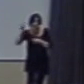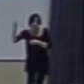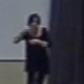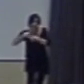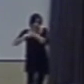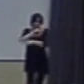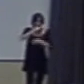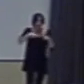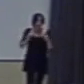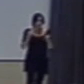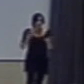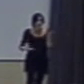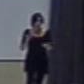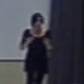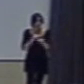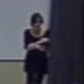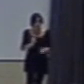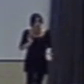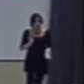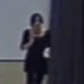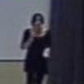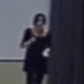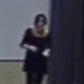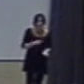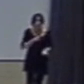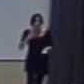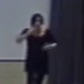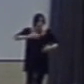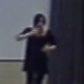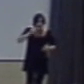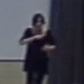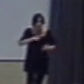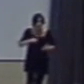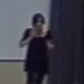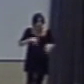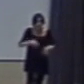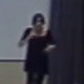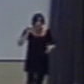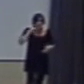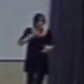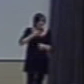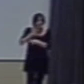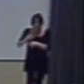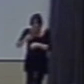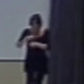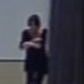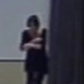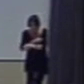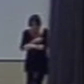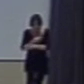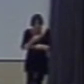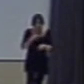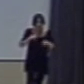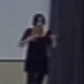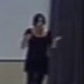cada cop hi ha més probabilitats. No? Això és una manera de crowdsourcing, que es diu, que és moltes fonts per arribar al mateix lloc. No? O sigui, clar, de cara a una persona que estic treballant, per exemple,